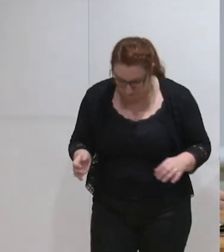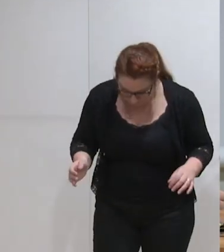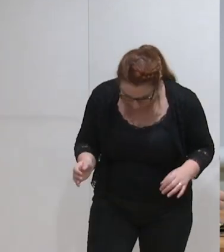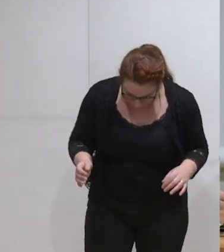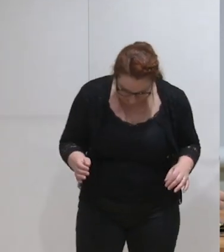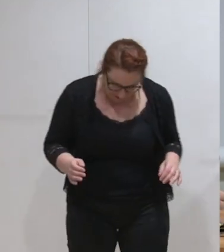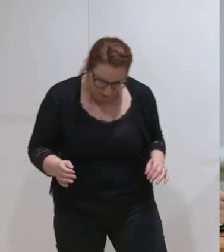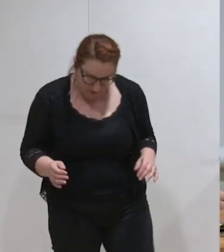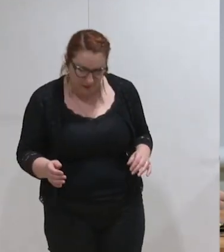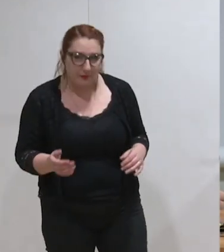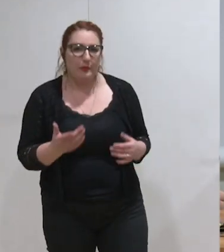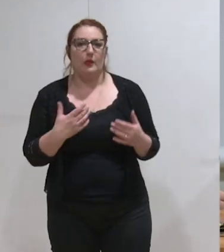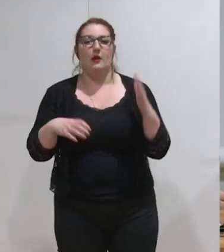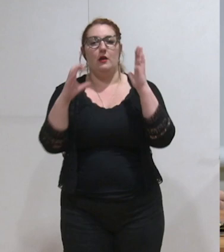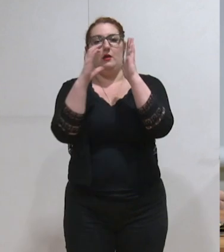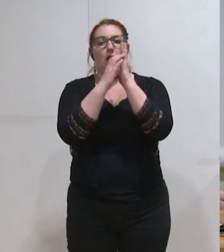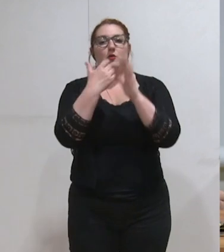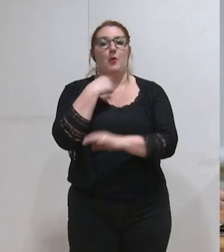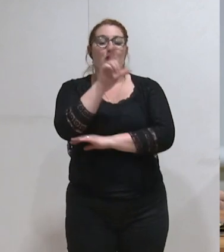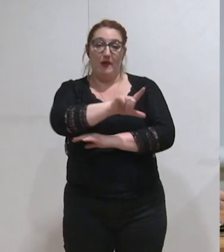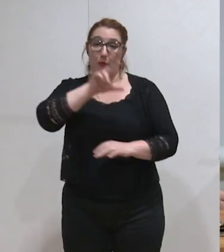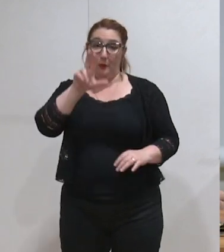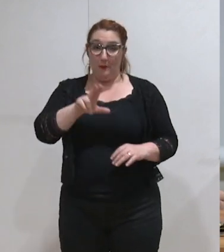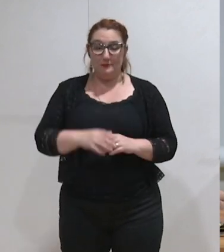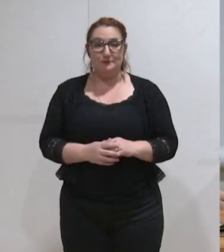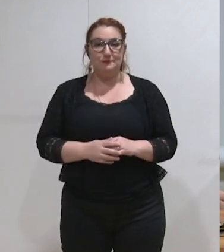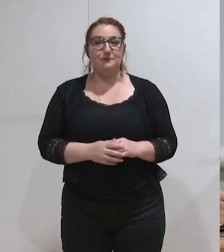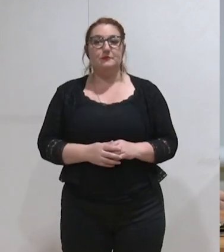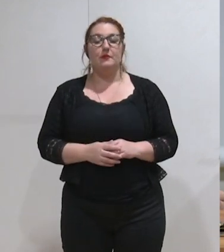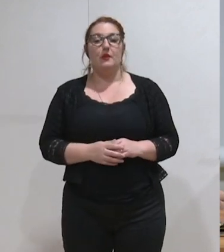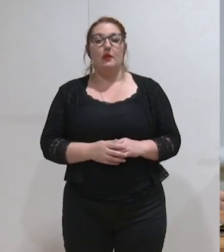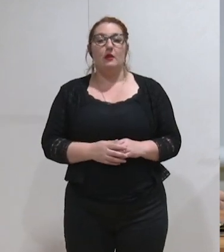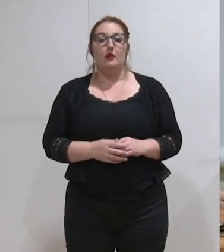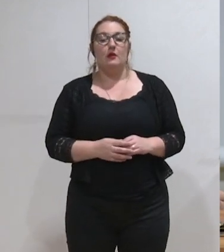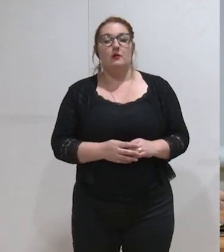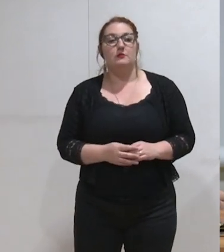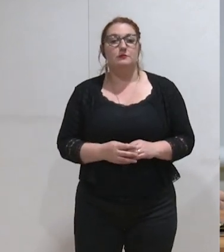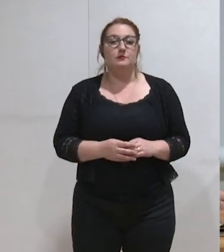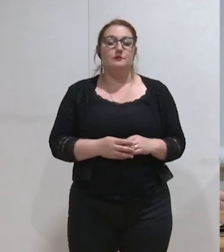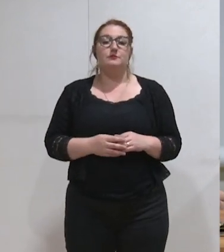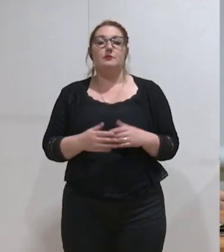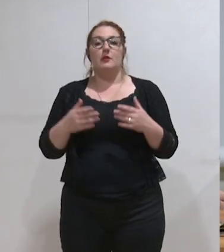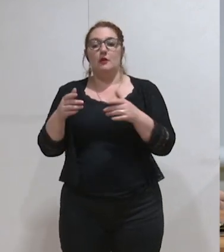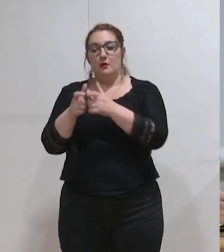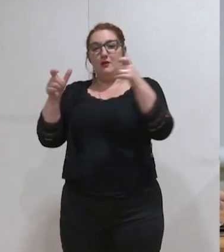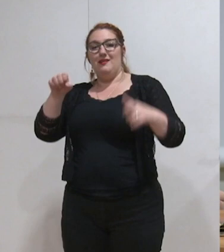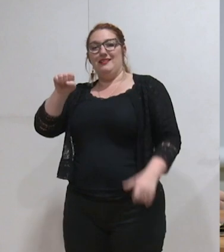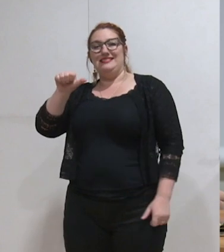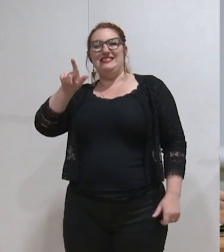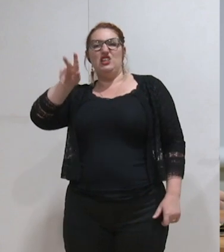écologistes délibération numéro 23 cette fois-ci c'est des sessions par la sagesse de droit à